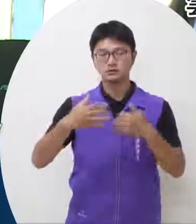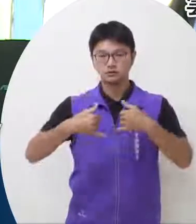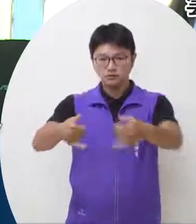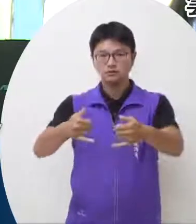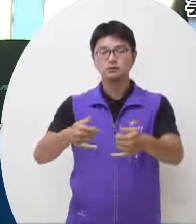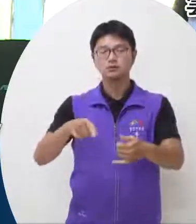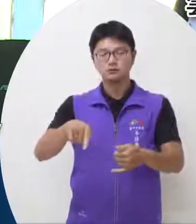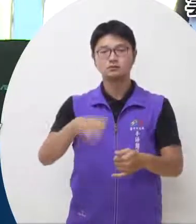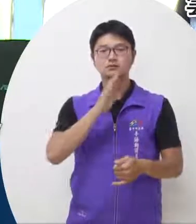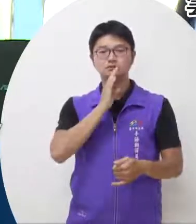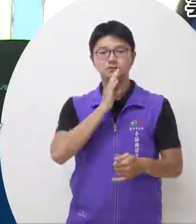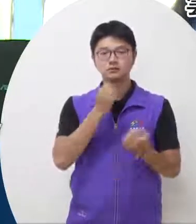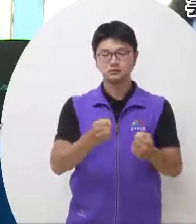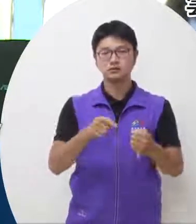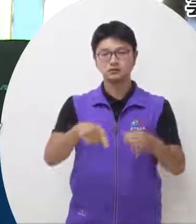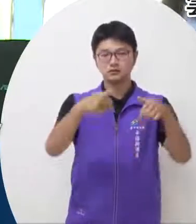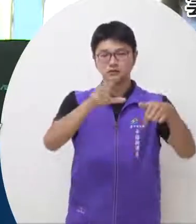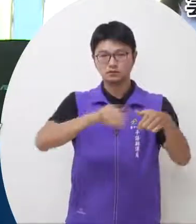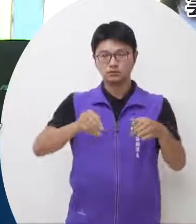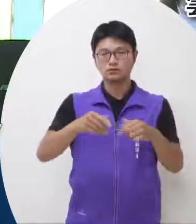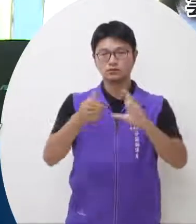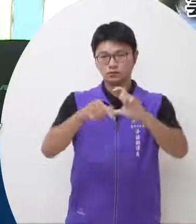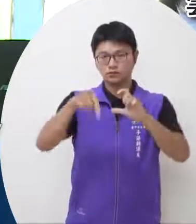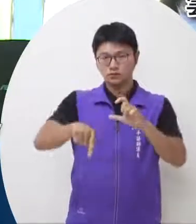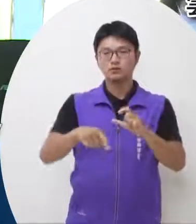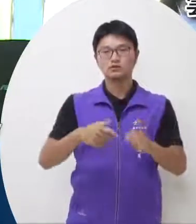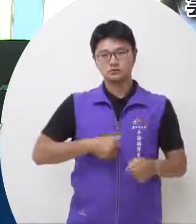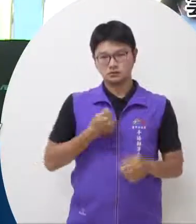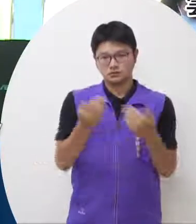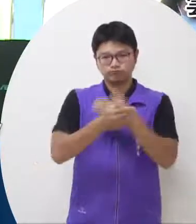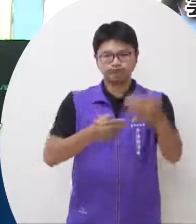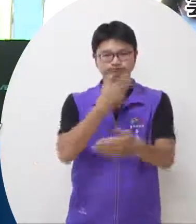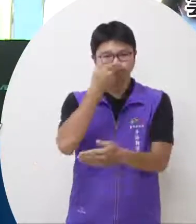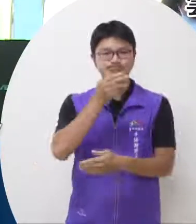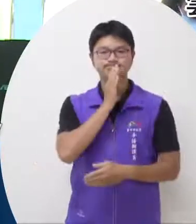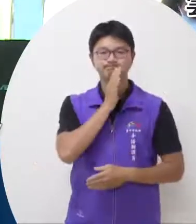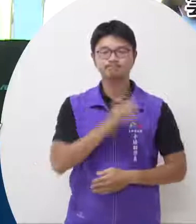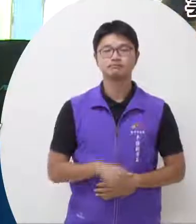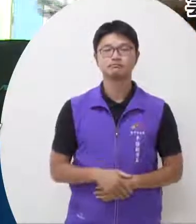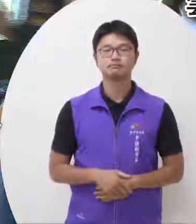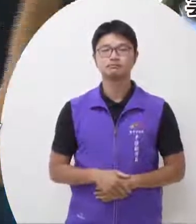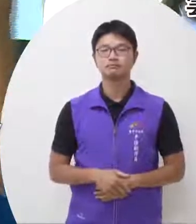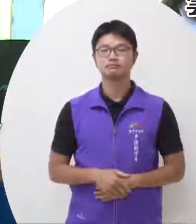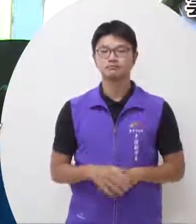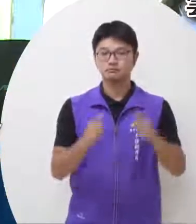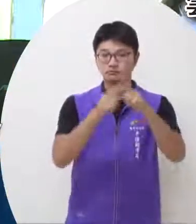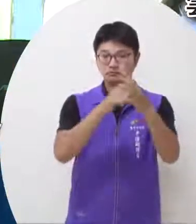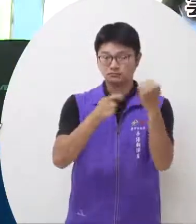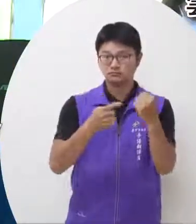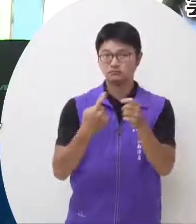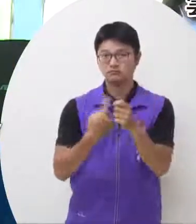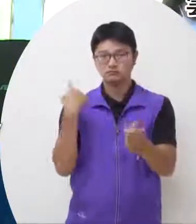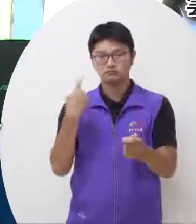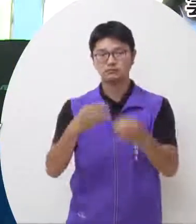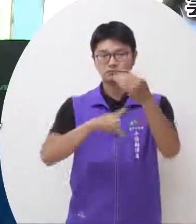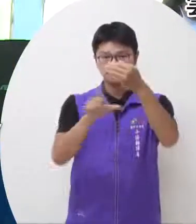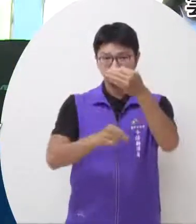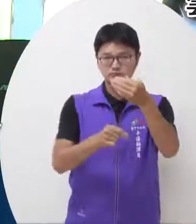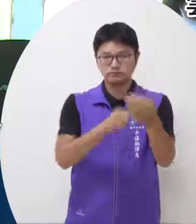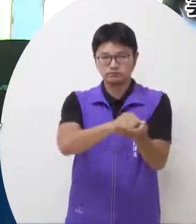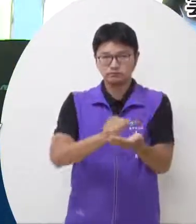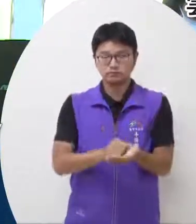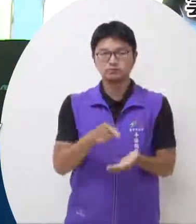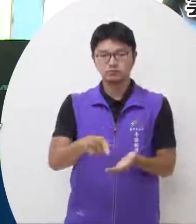西哈、啊。那这是一个非常哈、啊、交通便利的一个区域啊。人口数的统计在去年9月就已经突